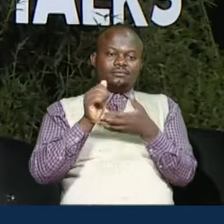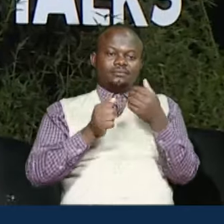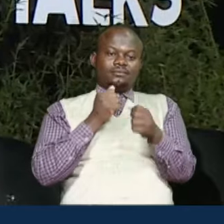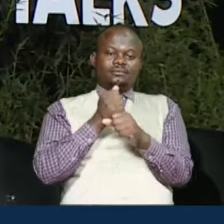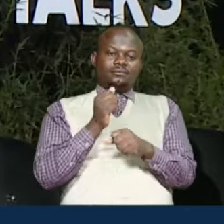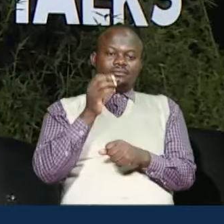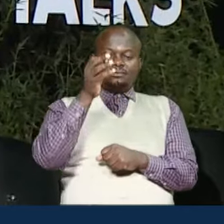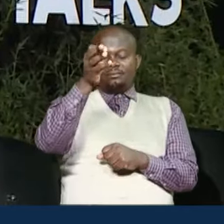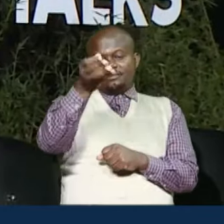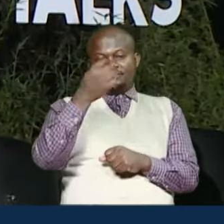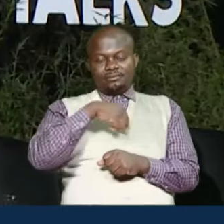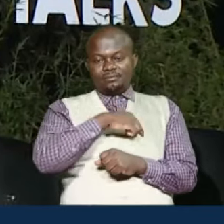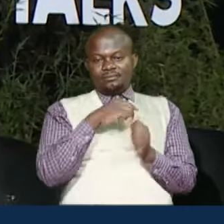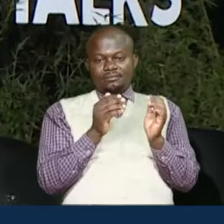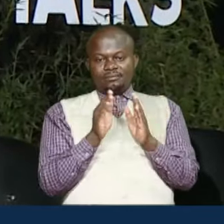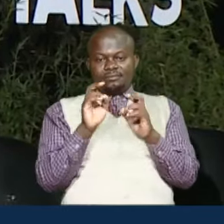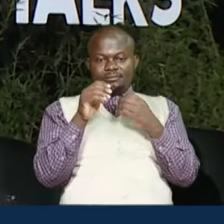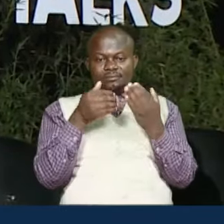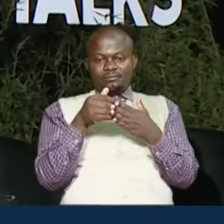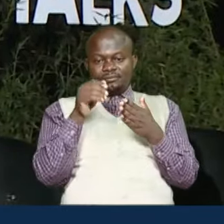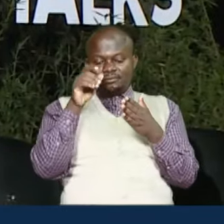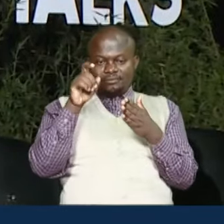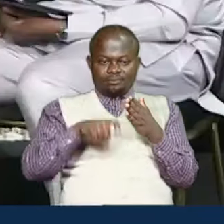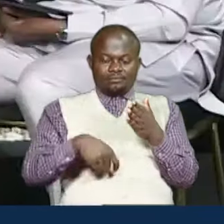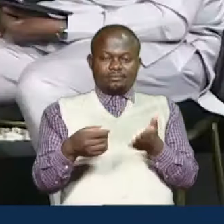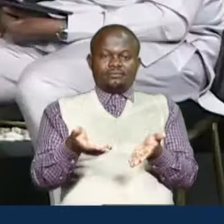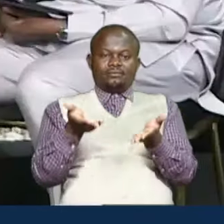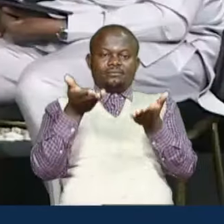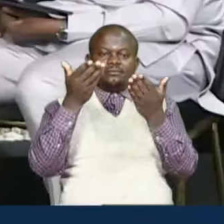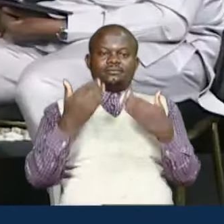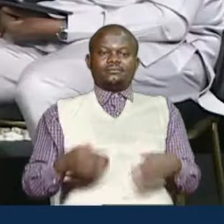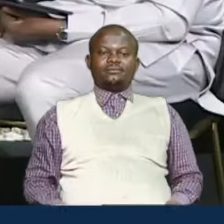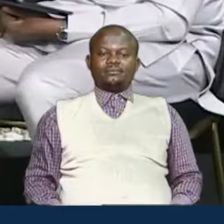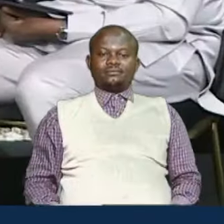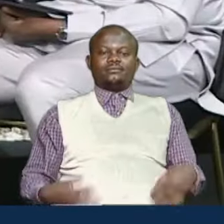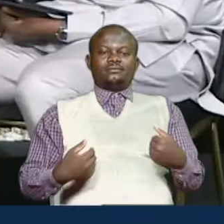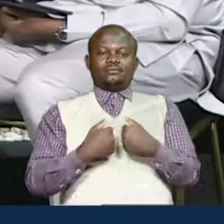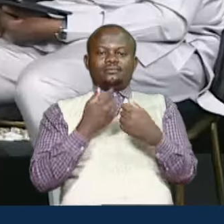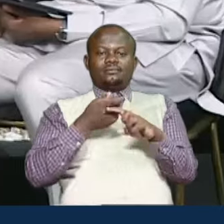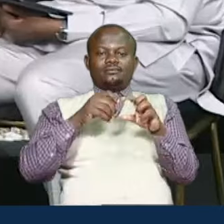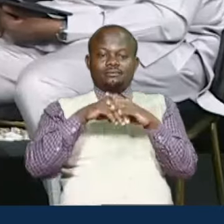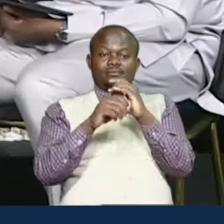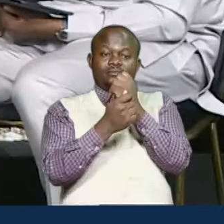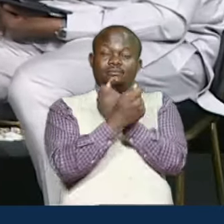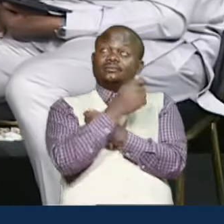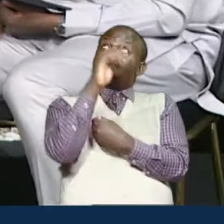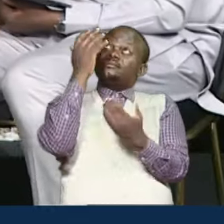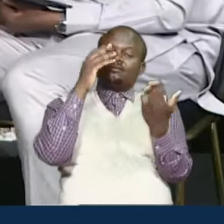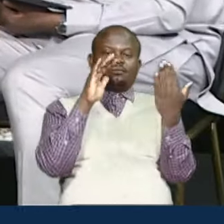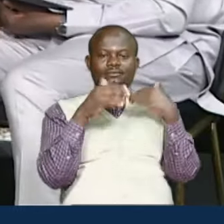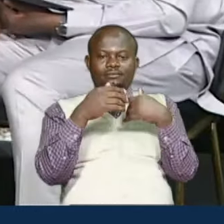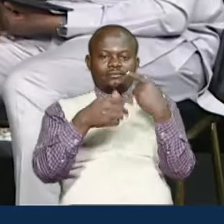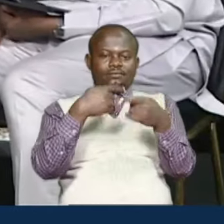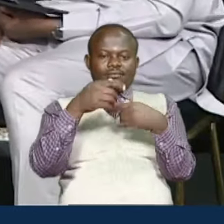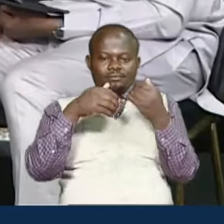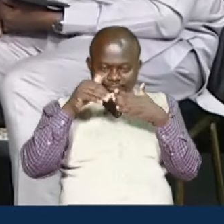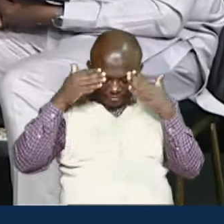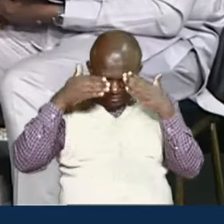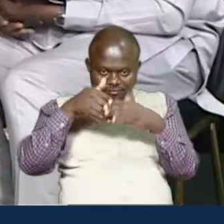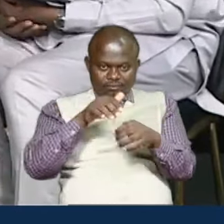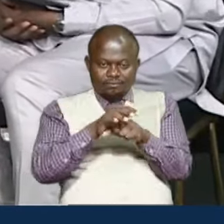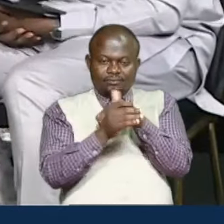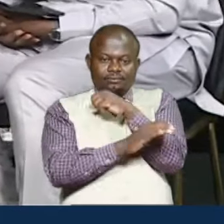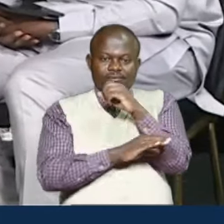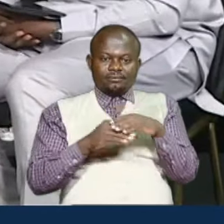imbere turateganya yuko bigomba kugenda bizamuka. Ingaruka zituruka ku indagurika ry'ibihe zikomeza cyane kwibasira ibihugu bikiri